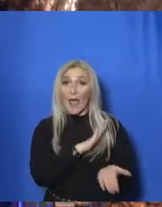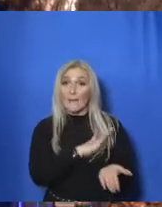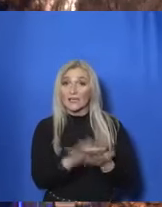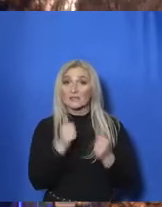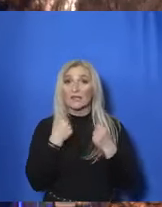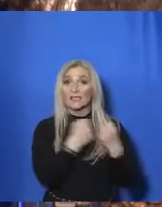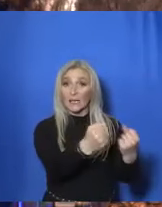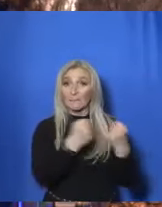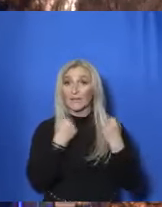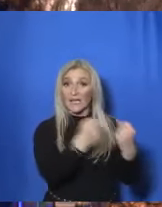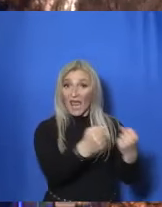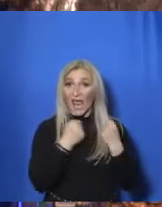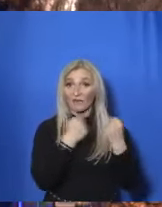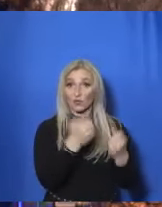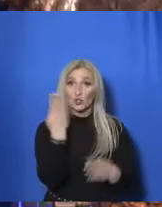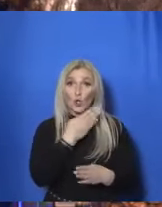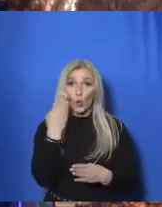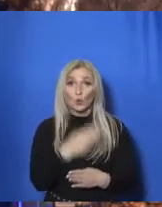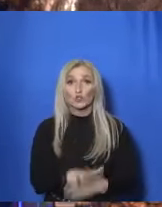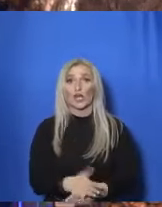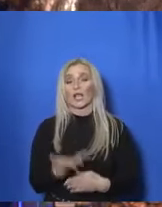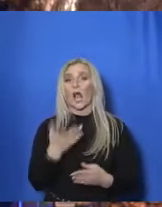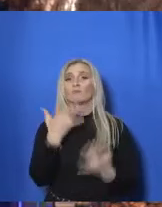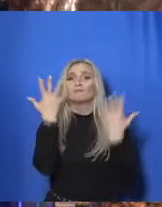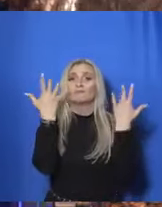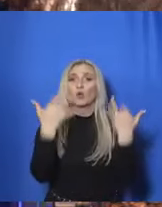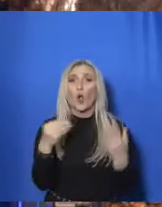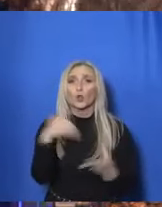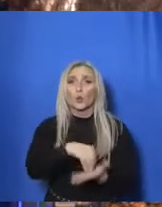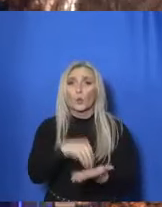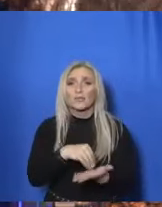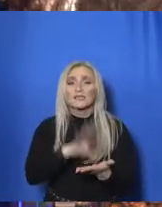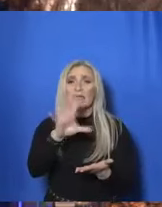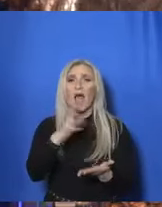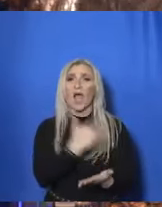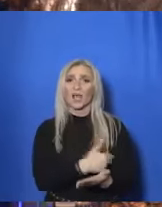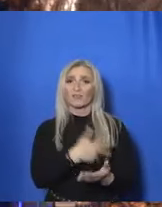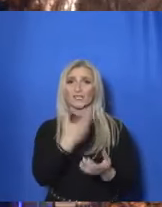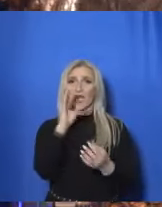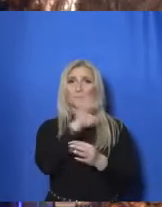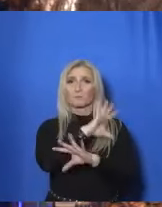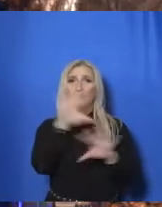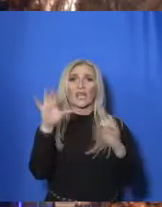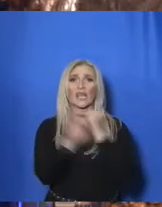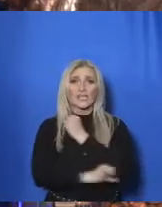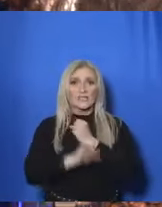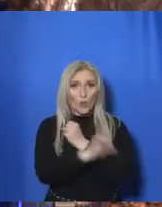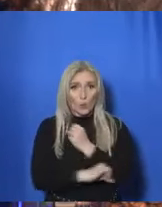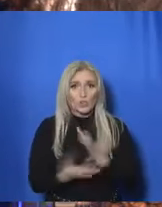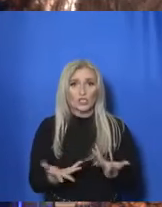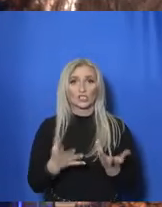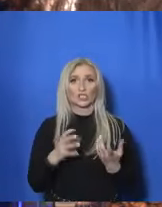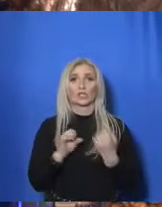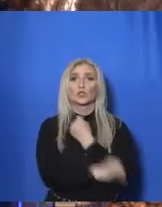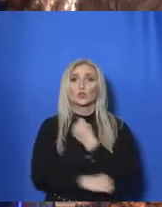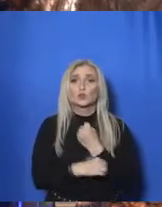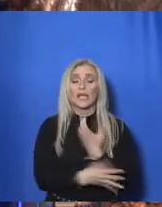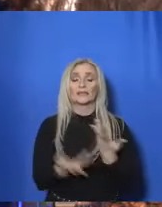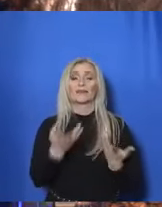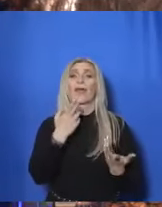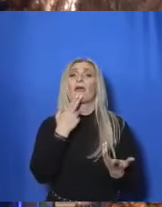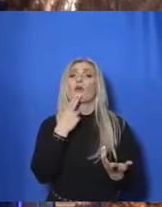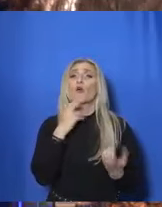prijevozu učenika, kvotama za upis na hrvatska sveučilišta, stipendije za studente, Hrvate koji studiraju